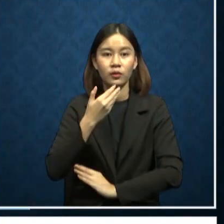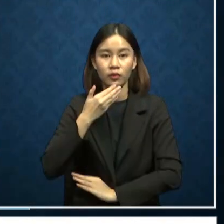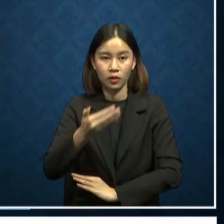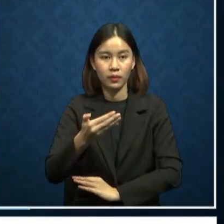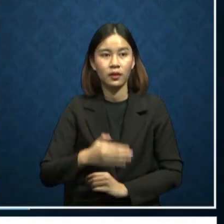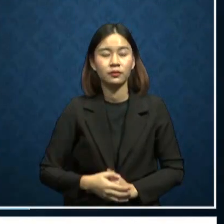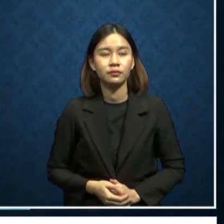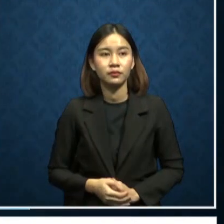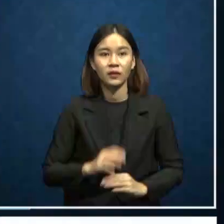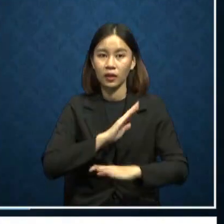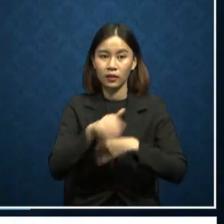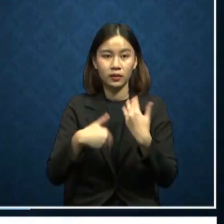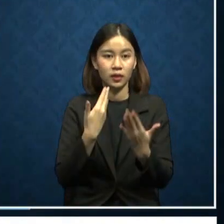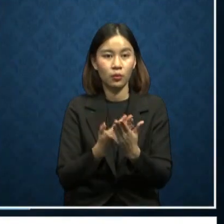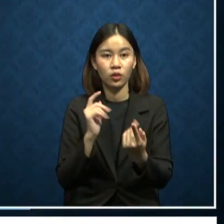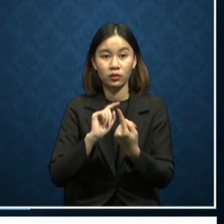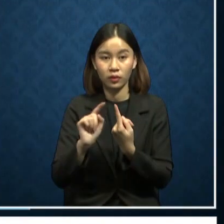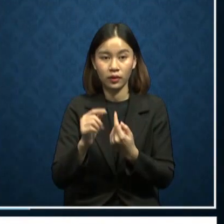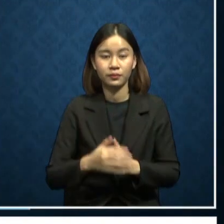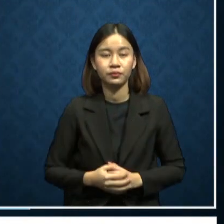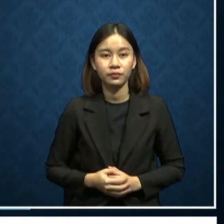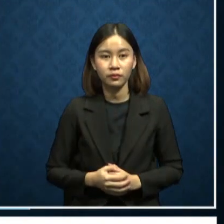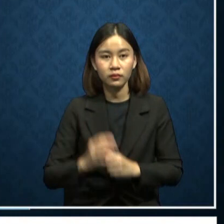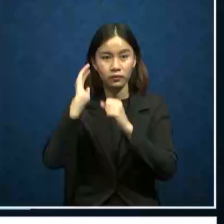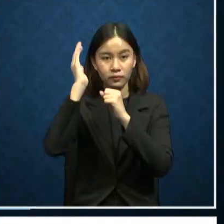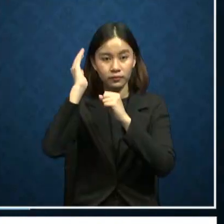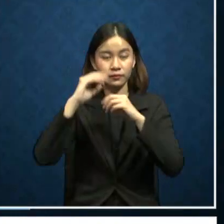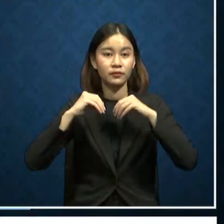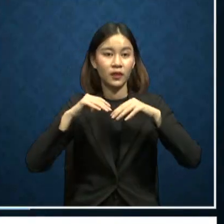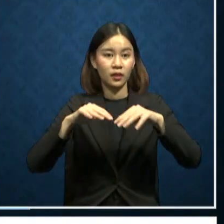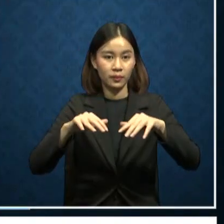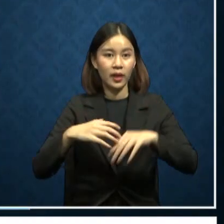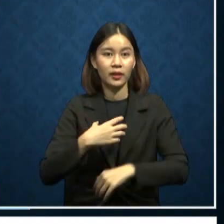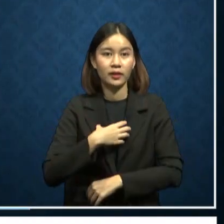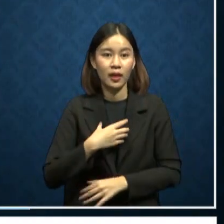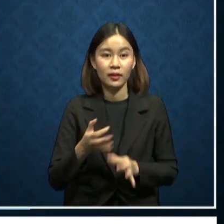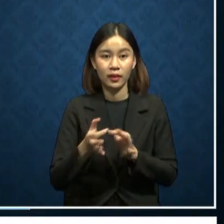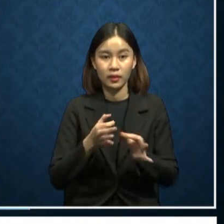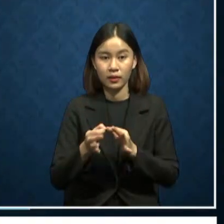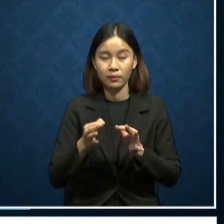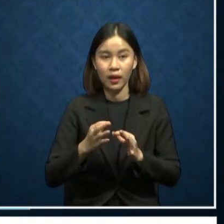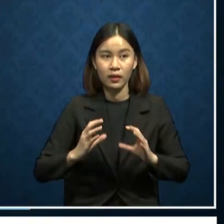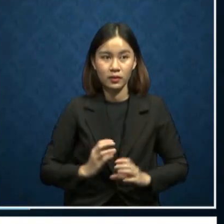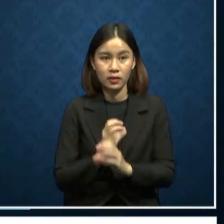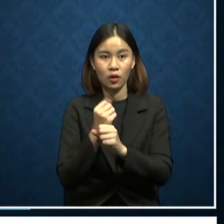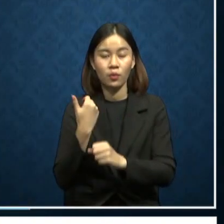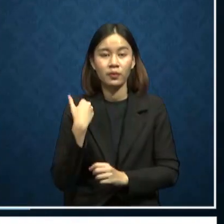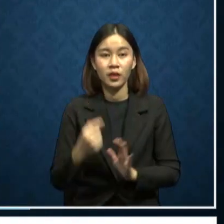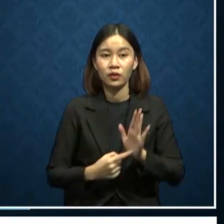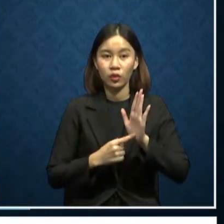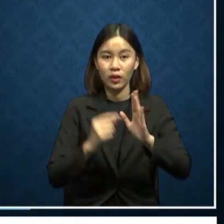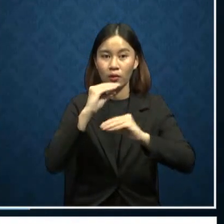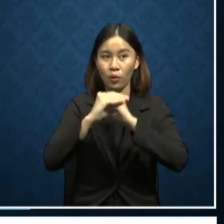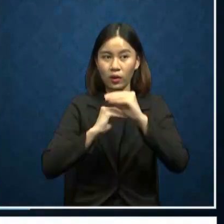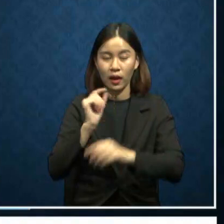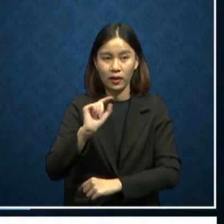ครับทั้งหมดนั้นก็จะเป็นส่วนที่ได้นำเสนอไว้โดยอยากจะเรียนปิดท้ายว่าเรามีโมเดลโครงการ